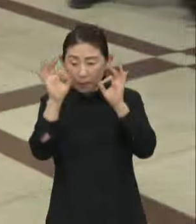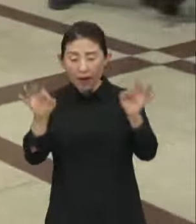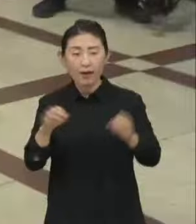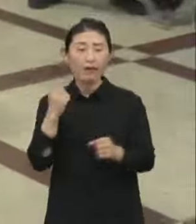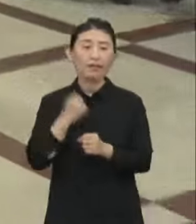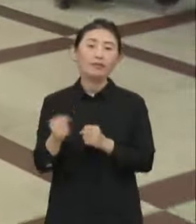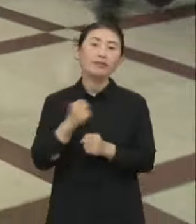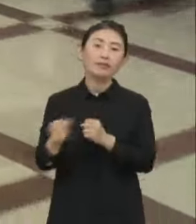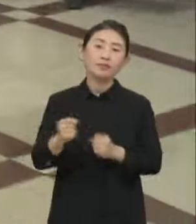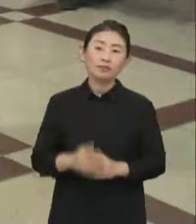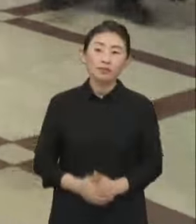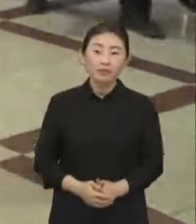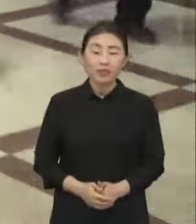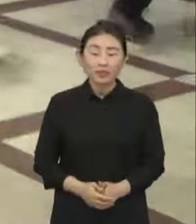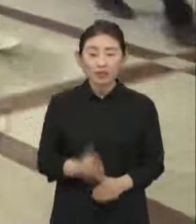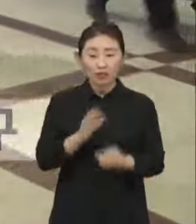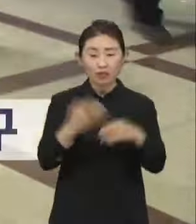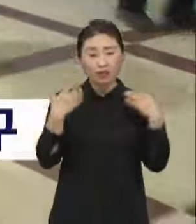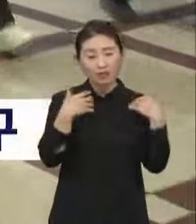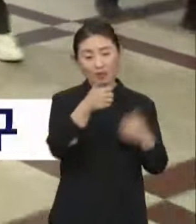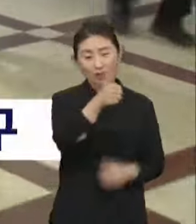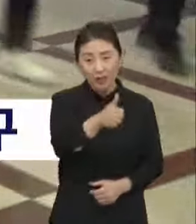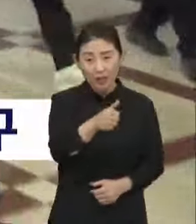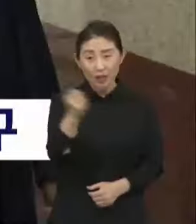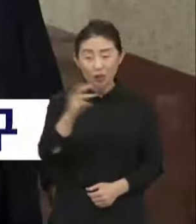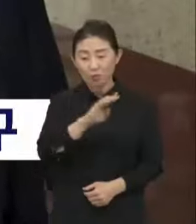모습입니다 김 중구청장과